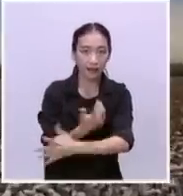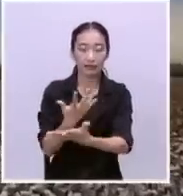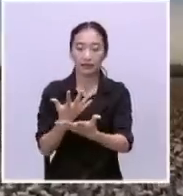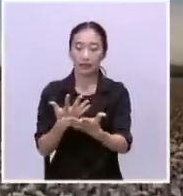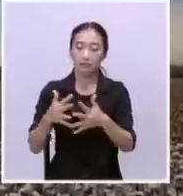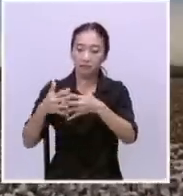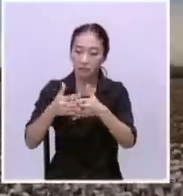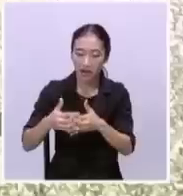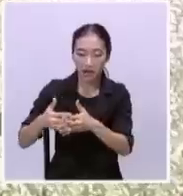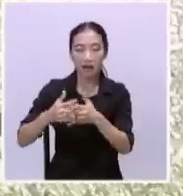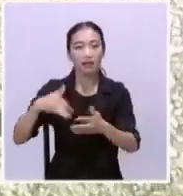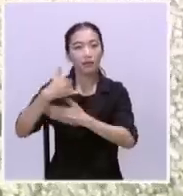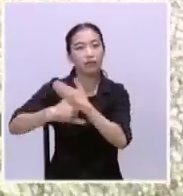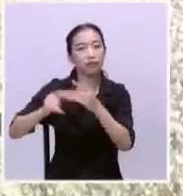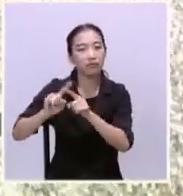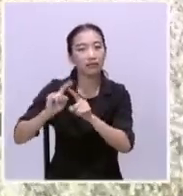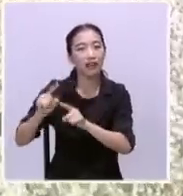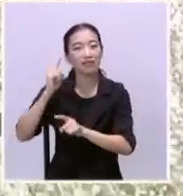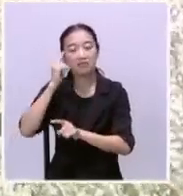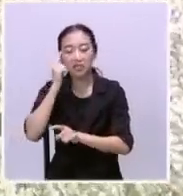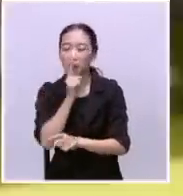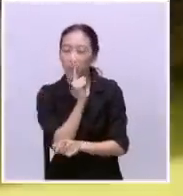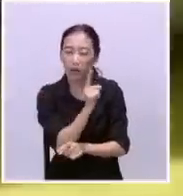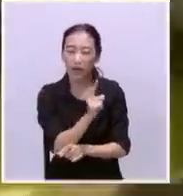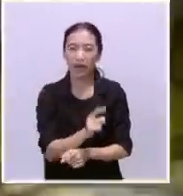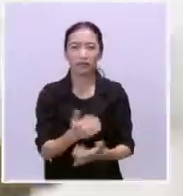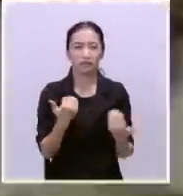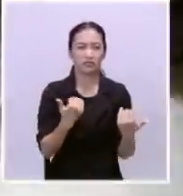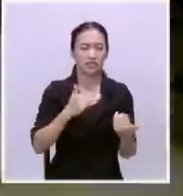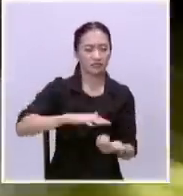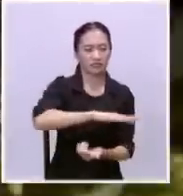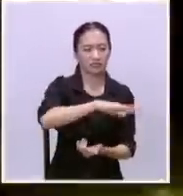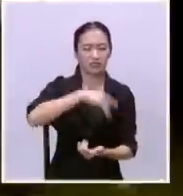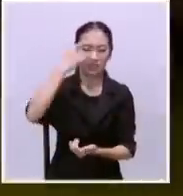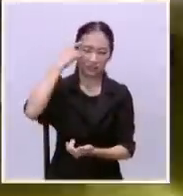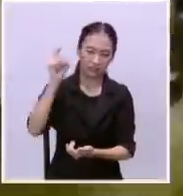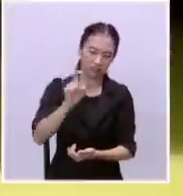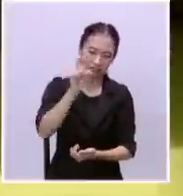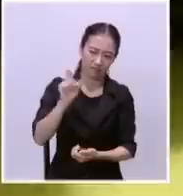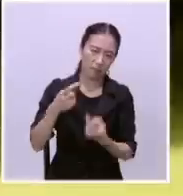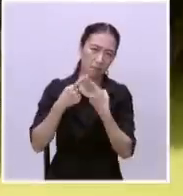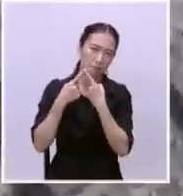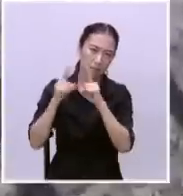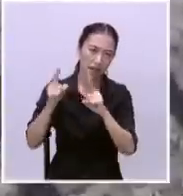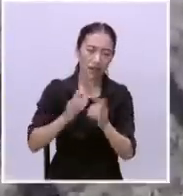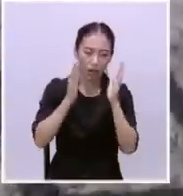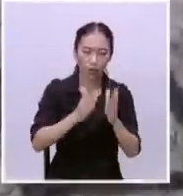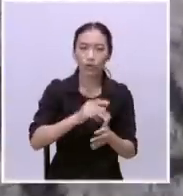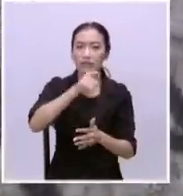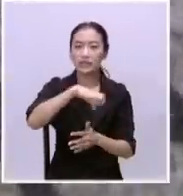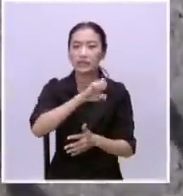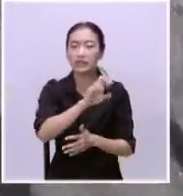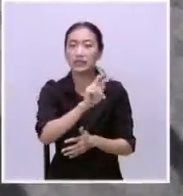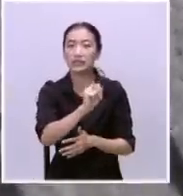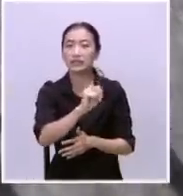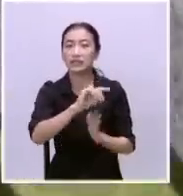คนประดิษฐ์ขึ้นมานี้เป็นข้อกล่าวหาที่แปลกมากสำหรับผู้คนในซินเจียงค่ะเพราะว่าคนที่ซินเจียงนั้นร่ำรวยขึ้นมาจากการทำ